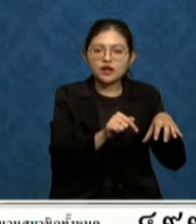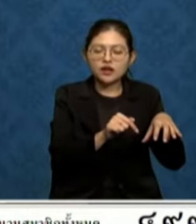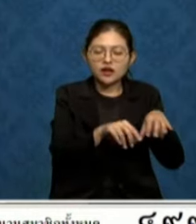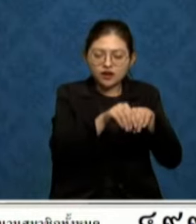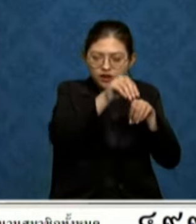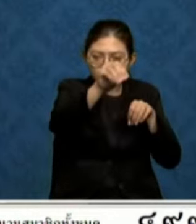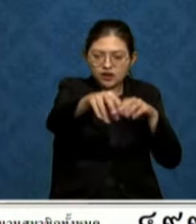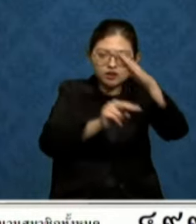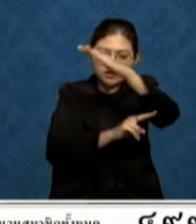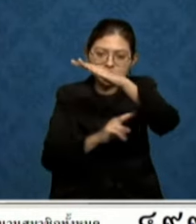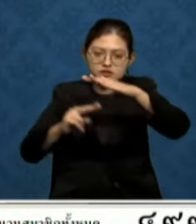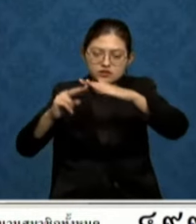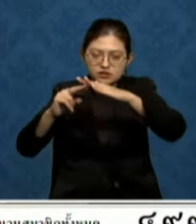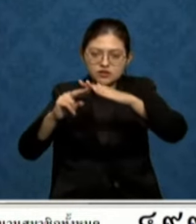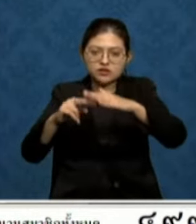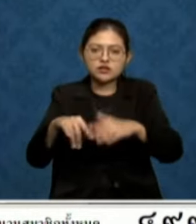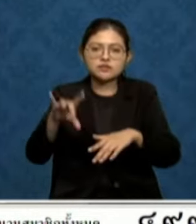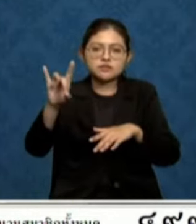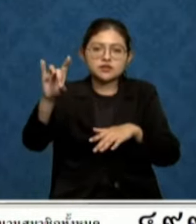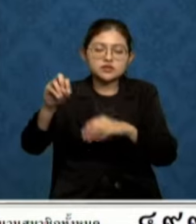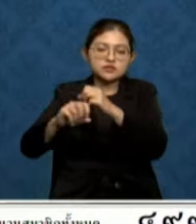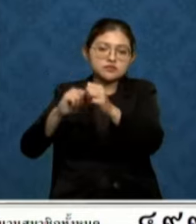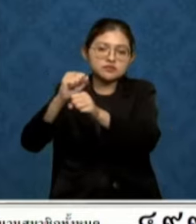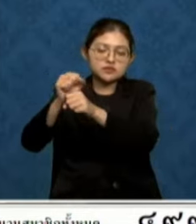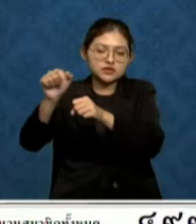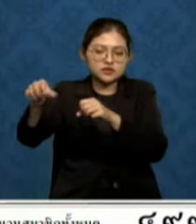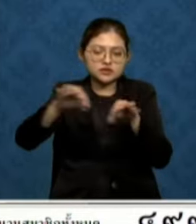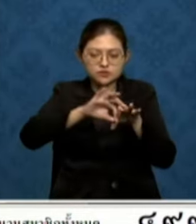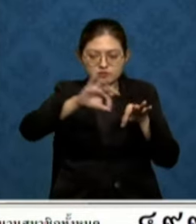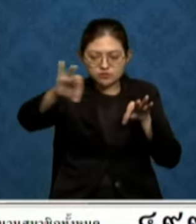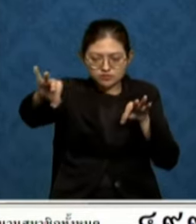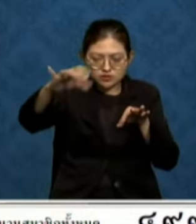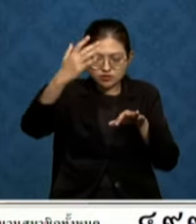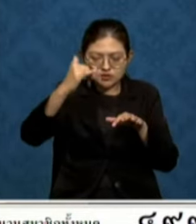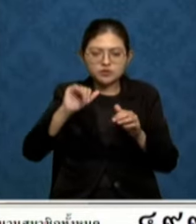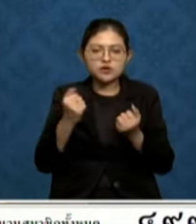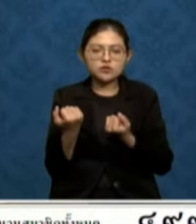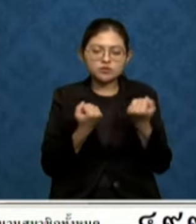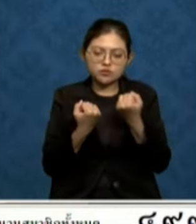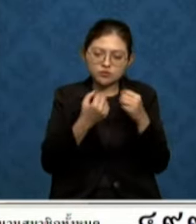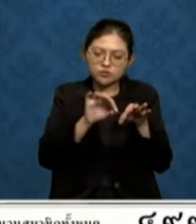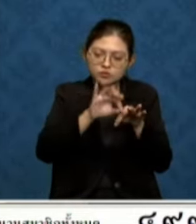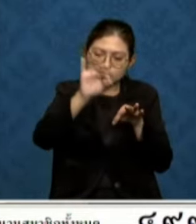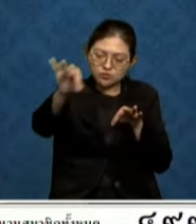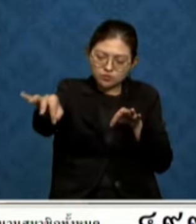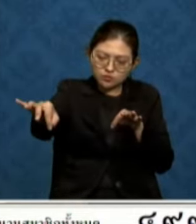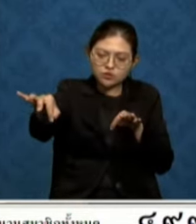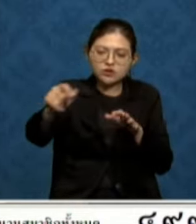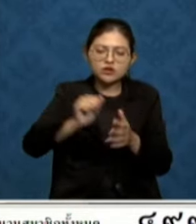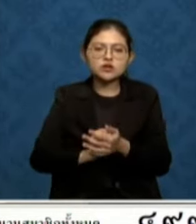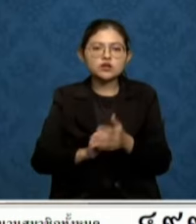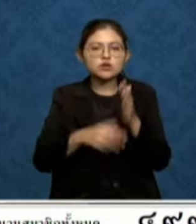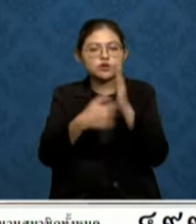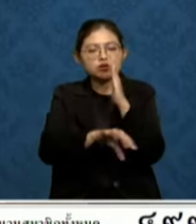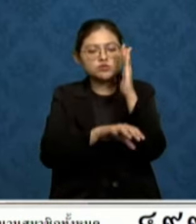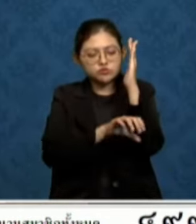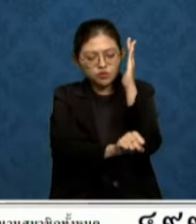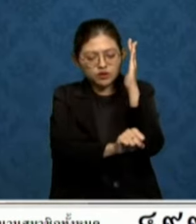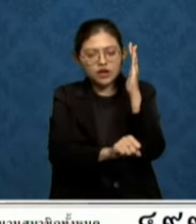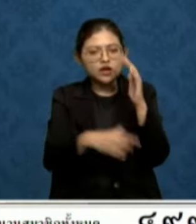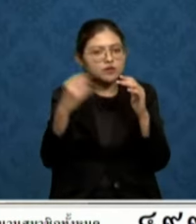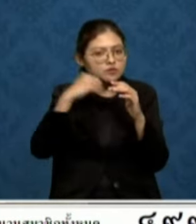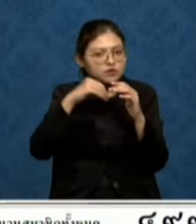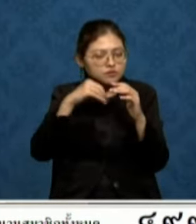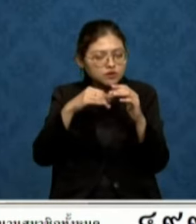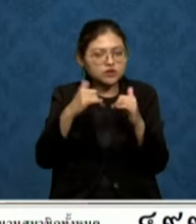ถึงสะพานเฉลิมพระเกียรติ80พรรษาซึ่งพี่น้องประชาชนได้เดินทางไปอำเภอละโนดจังหวัดสงขลาอยู่มากมายตร